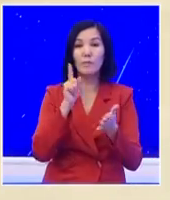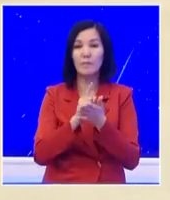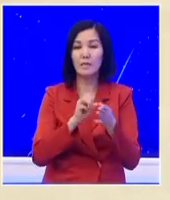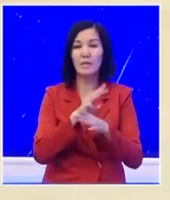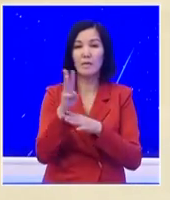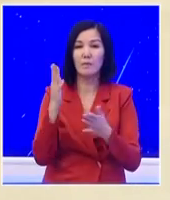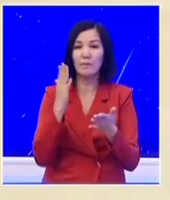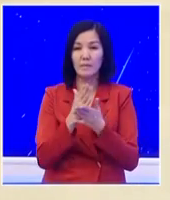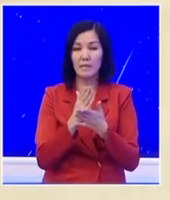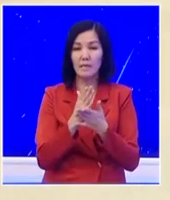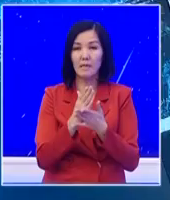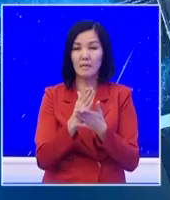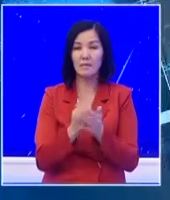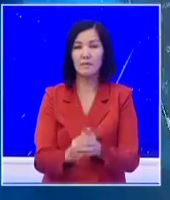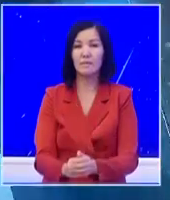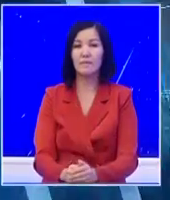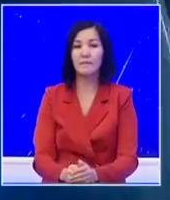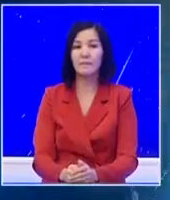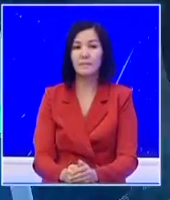түрде орнатылу керек.